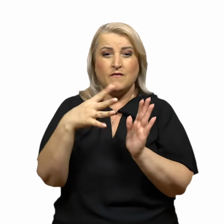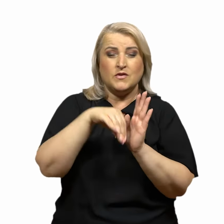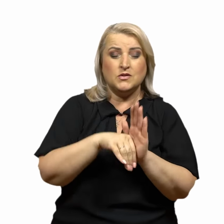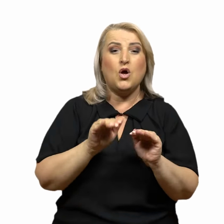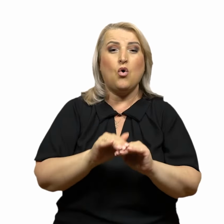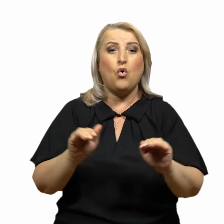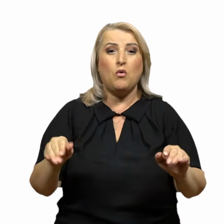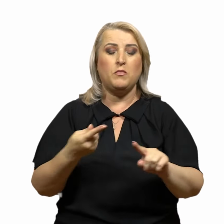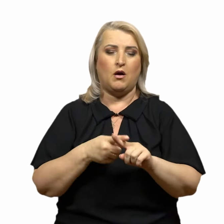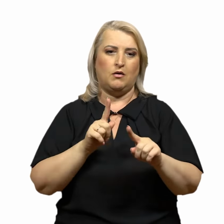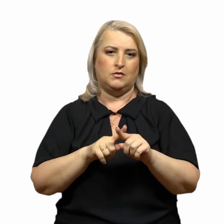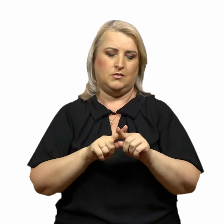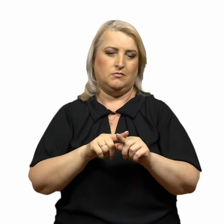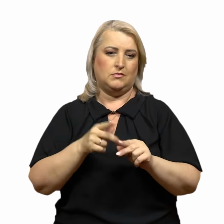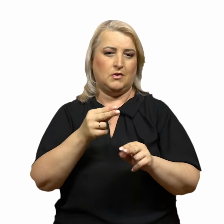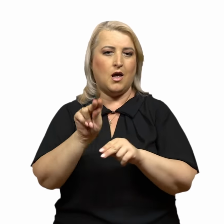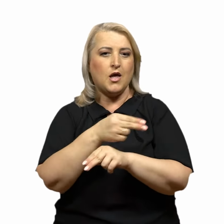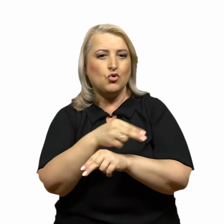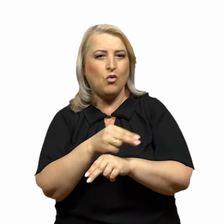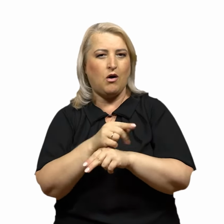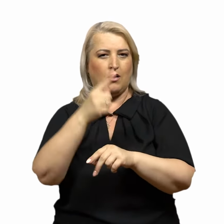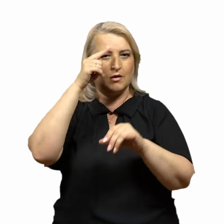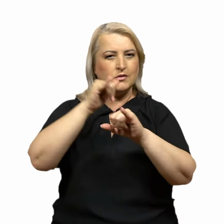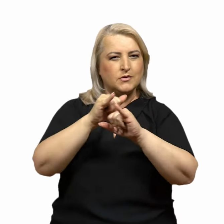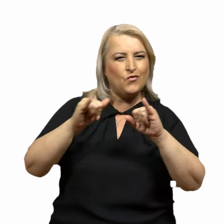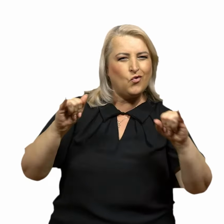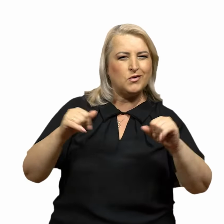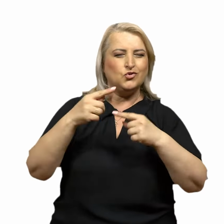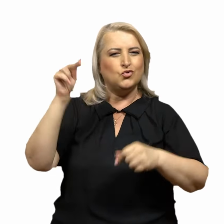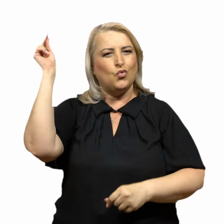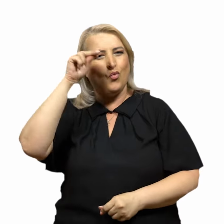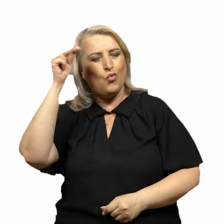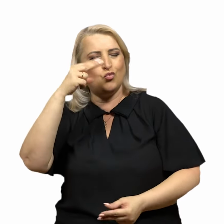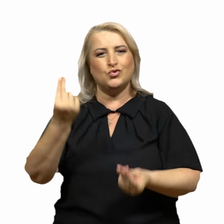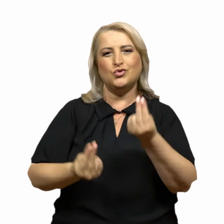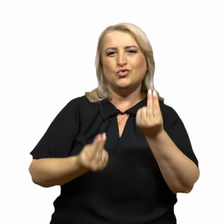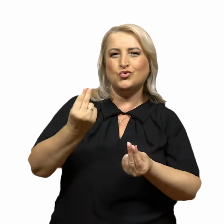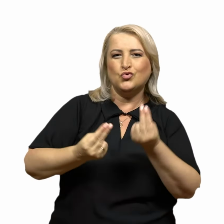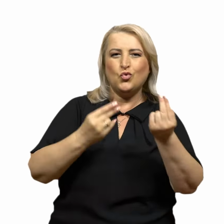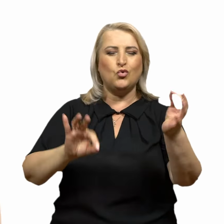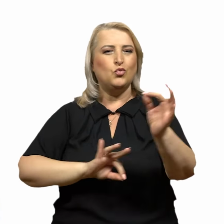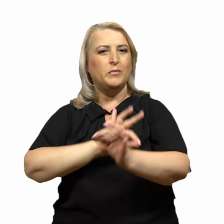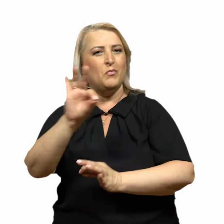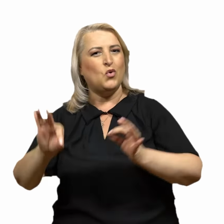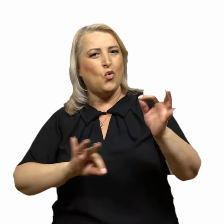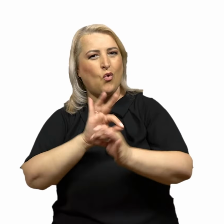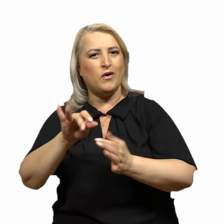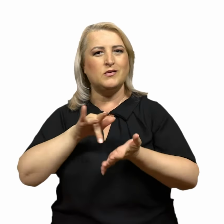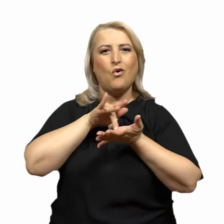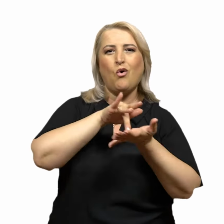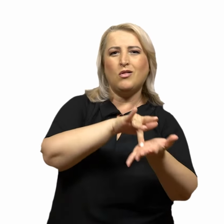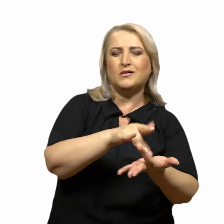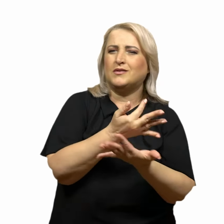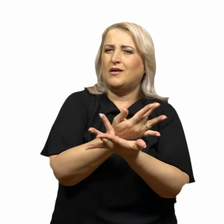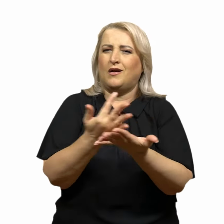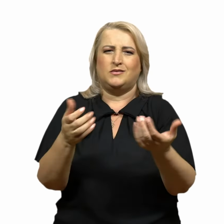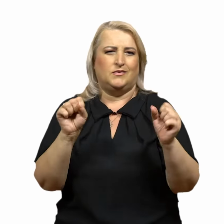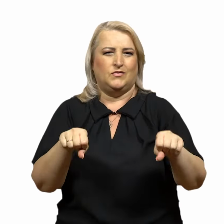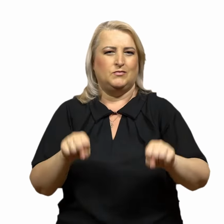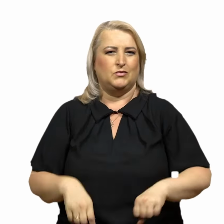copiilor se face în educare și dezvoltare lor prin cursuri, jocuri, proiecte, călătorii sau orice alte